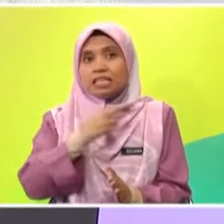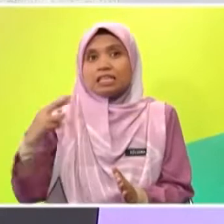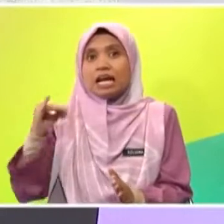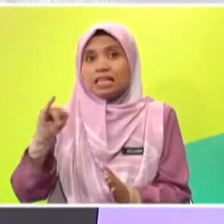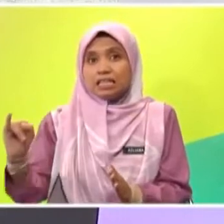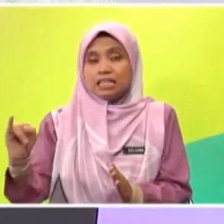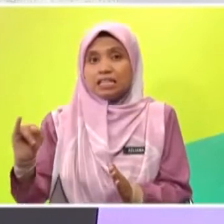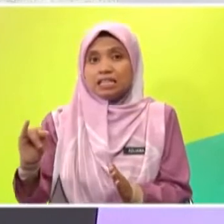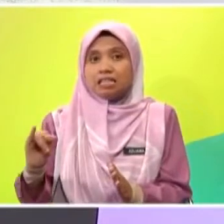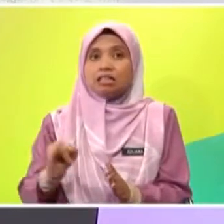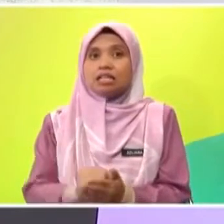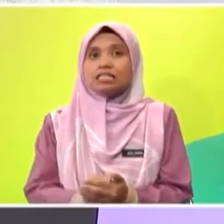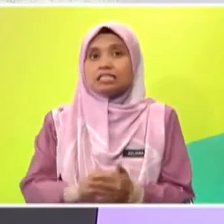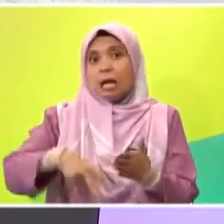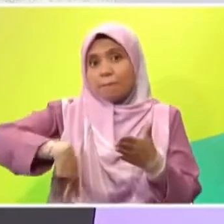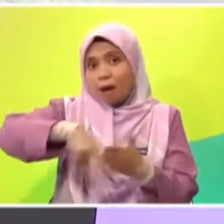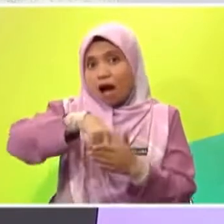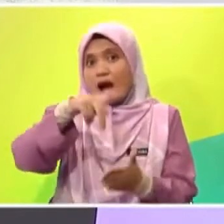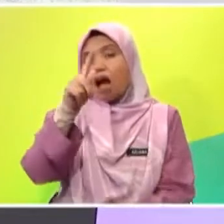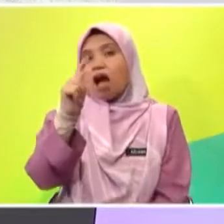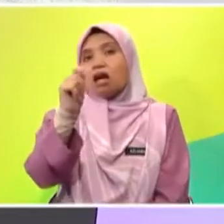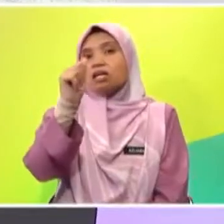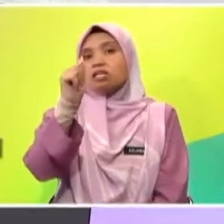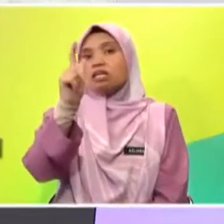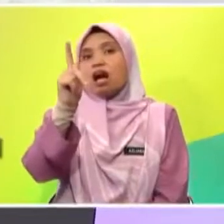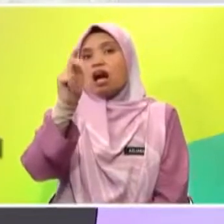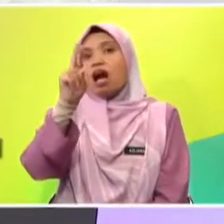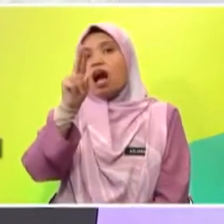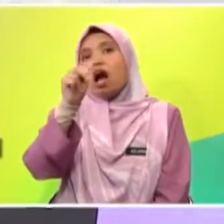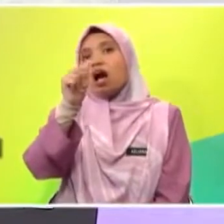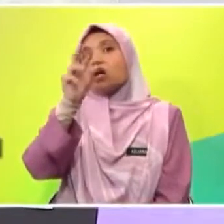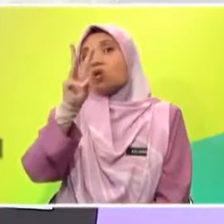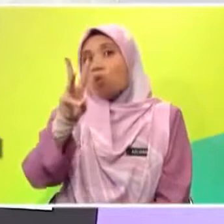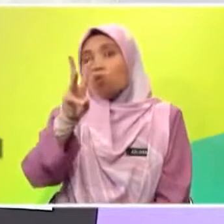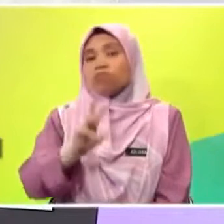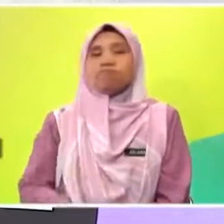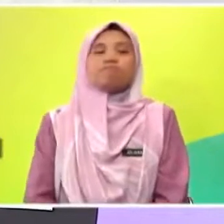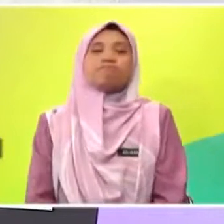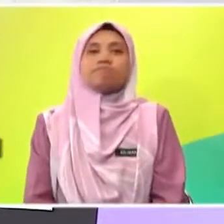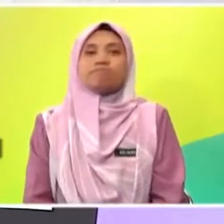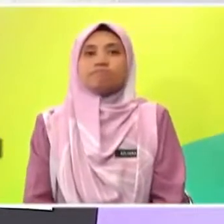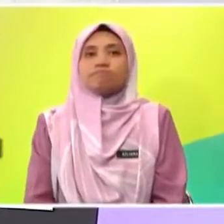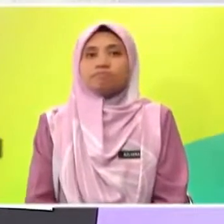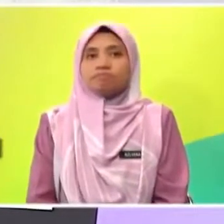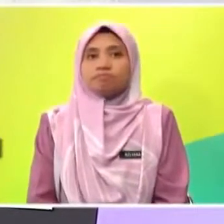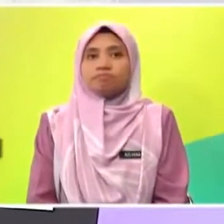untuk Yang ayo kita bye kitena susun Wow mencapai Joe